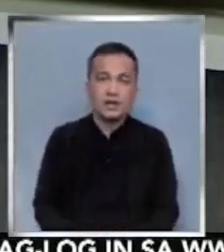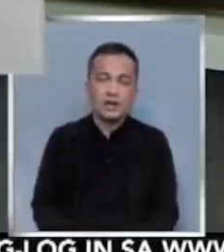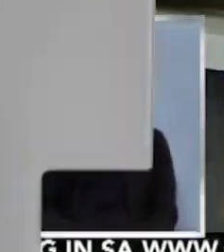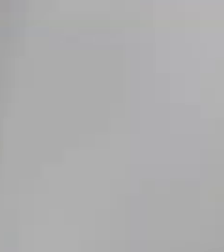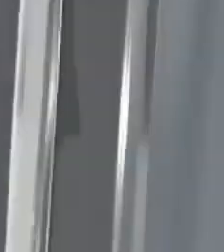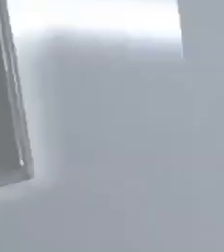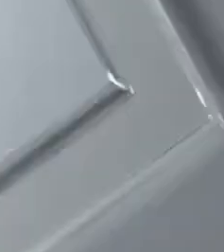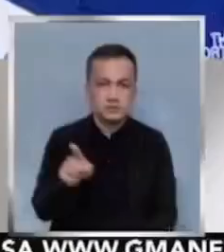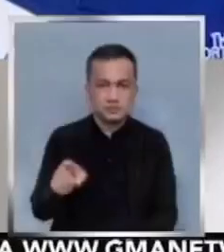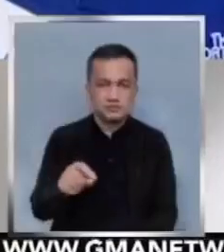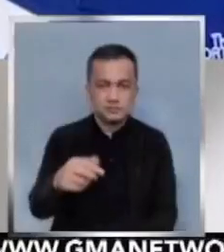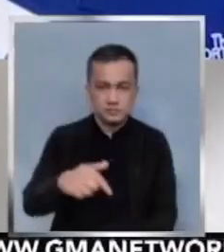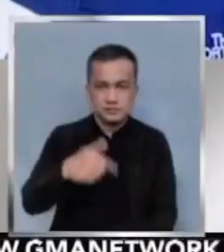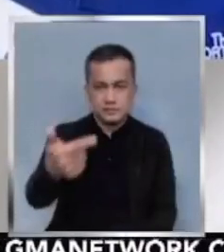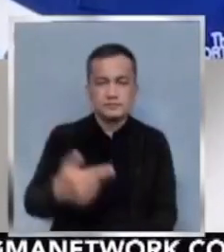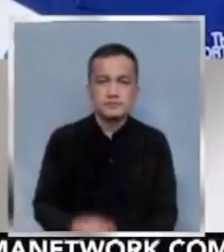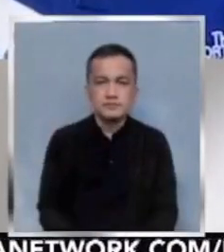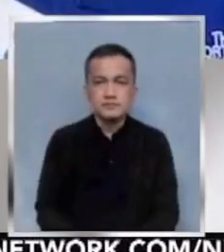Umali.